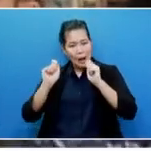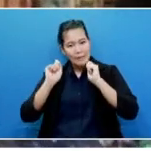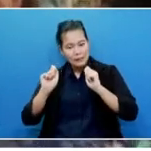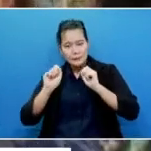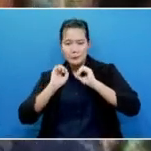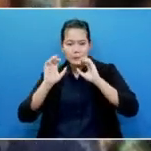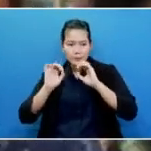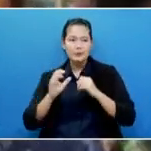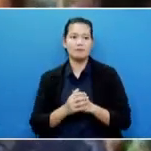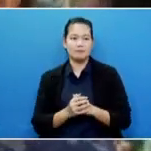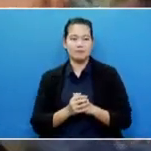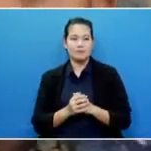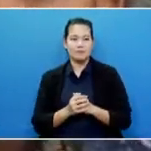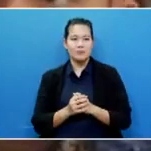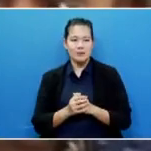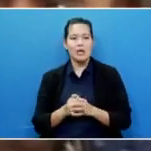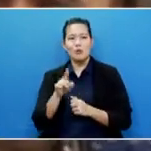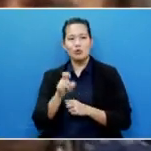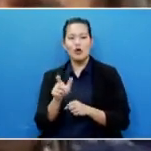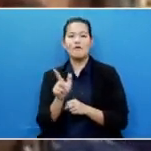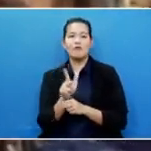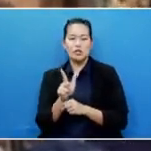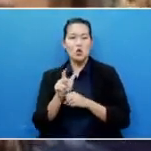kampanyeang untuk kban video kampanye Pak ya Iya kebutuhan video kampanye